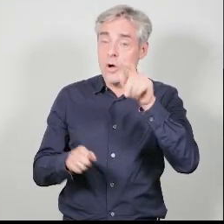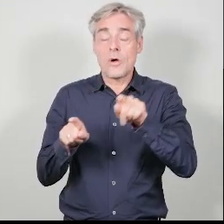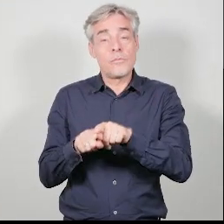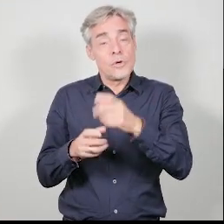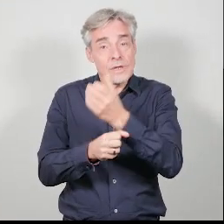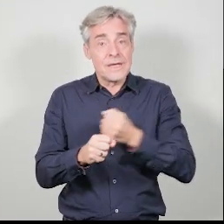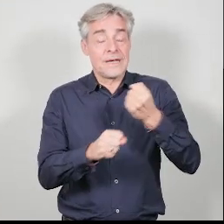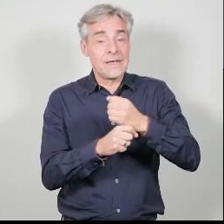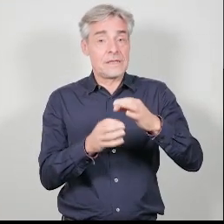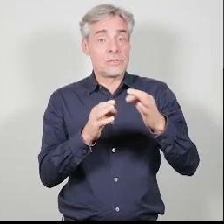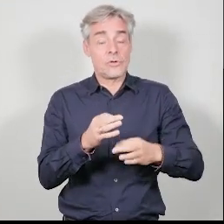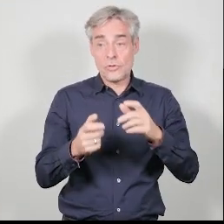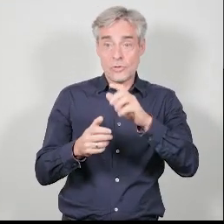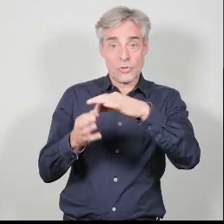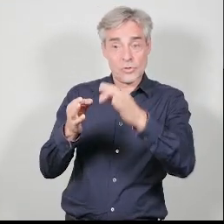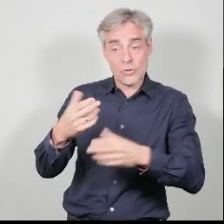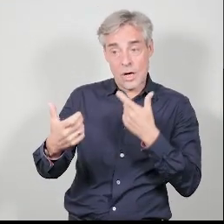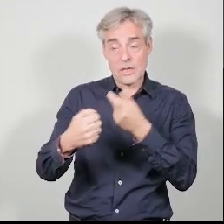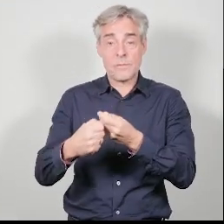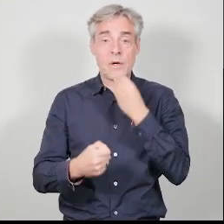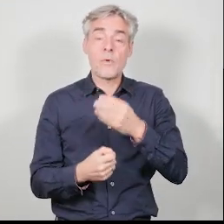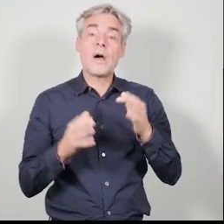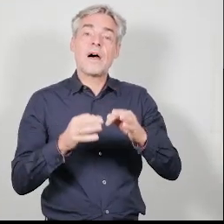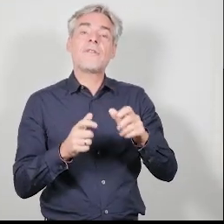construire des solutions qui respectent ses choix. Le débat sur la